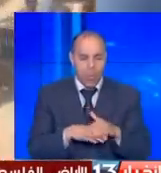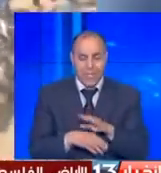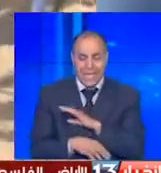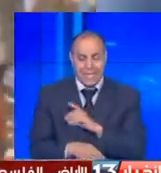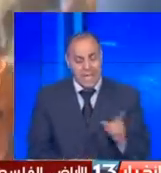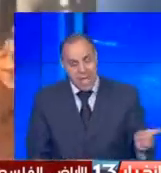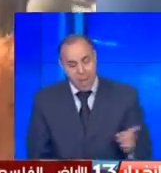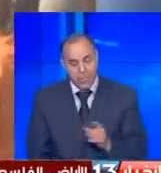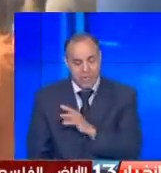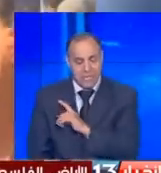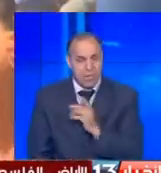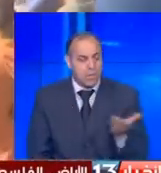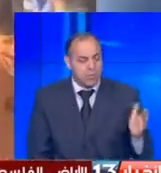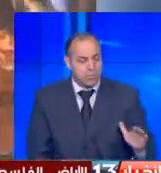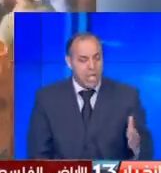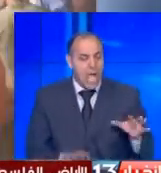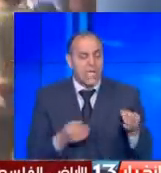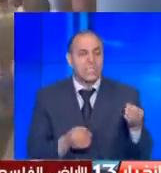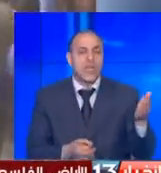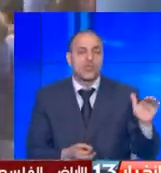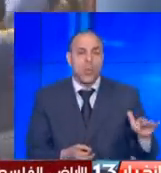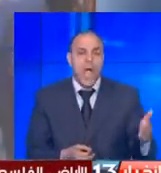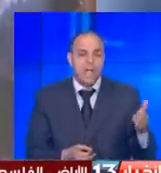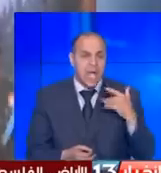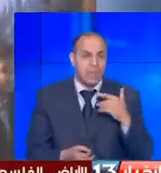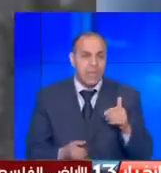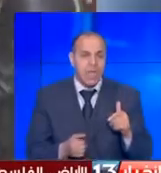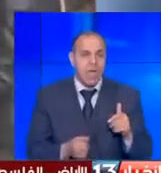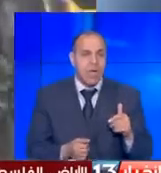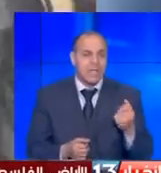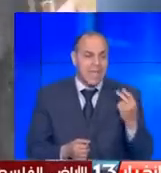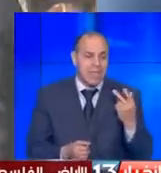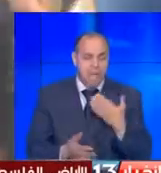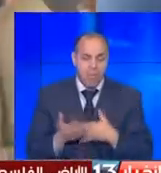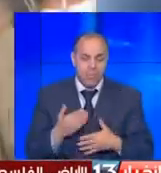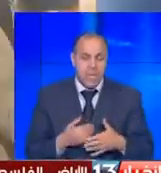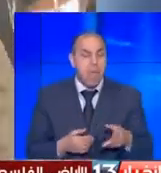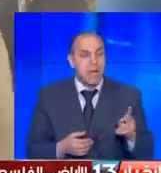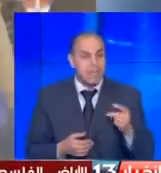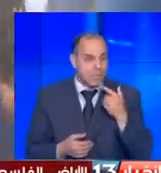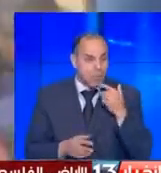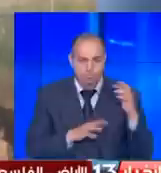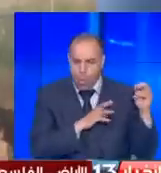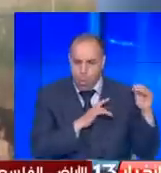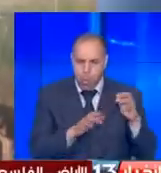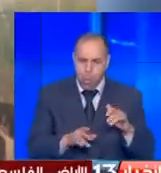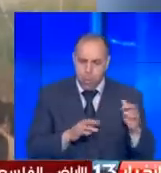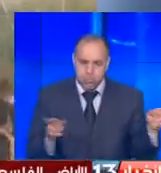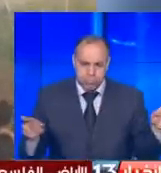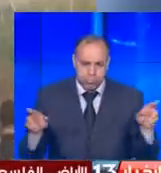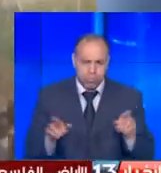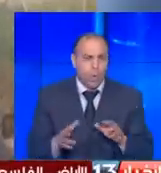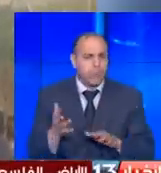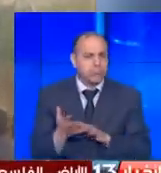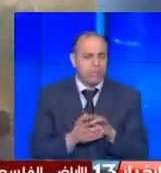غزة قد ارتفعت إلى 10 شهداء وأكثر من 1300 مصاب. مسيرة العودة الكبرى والتي